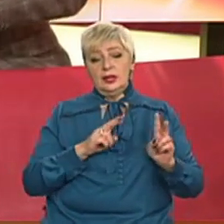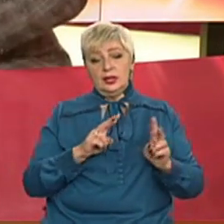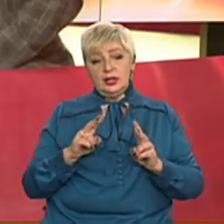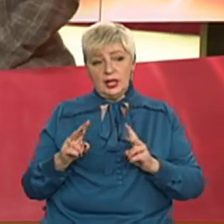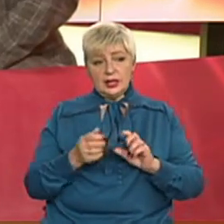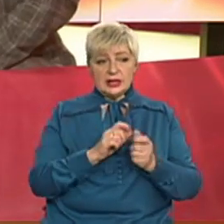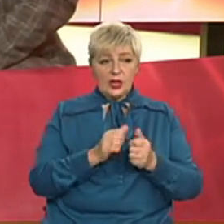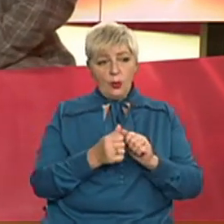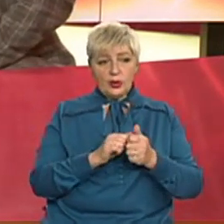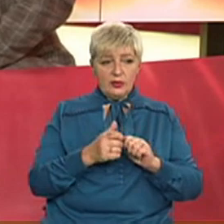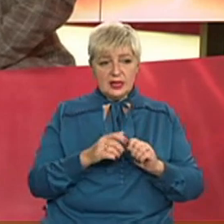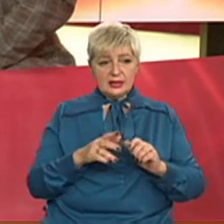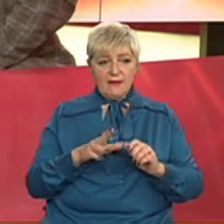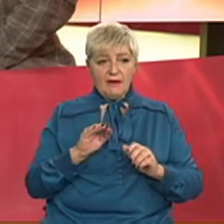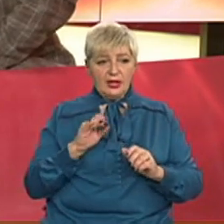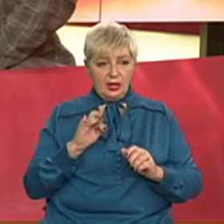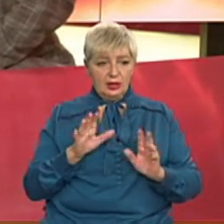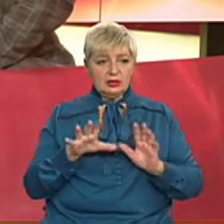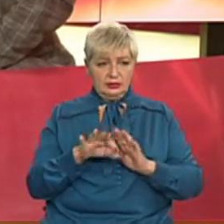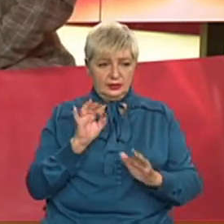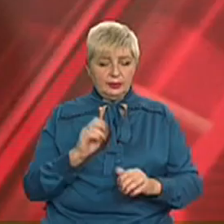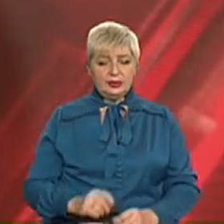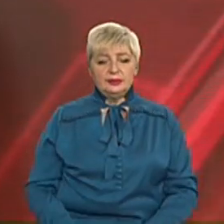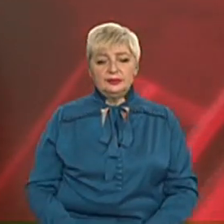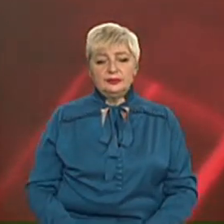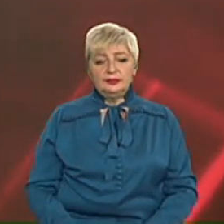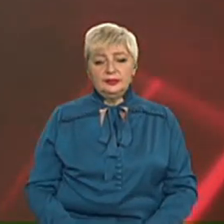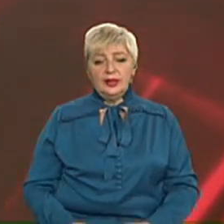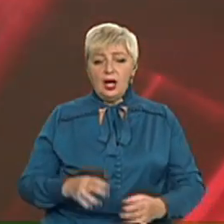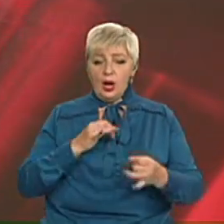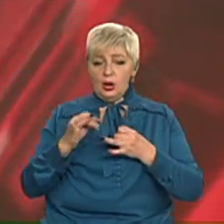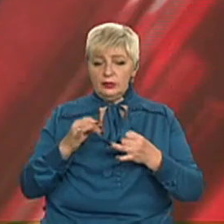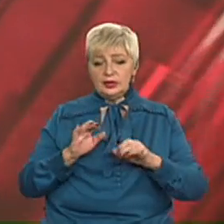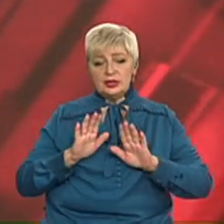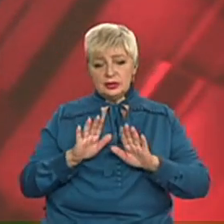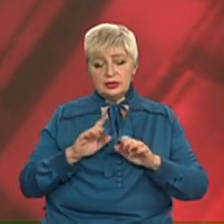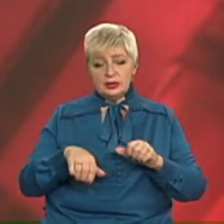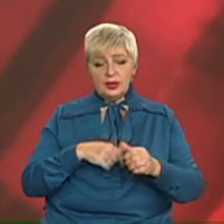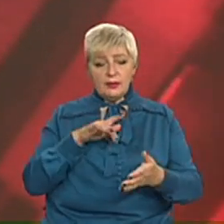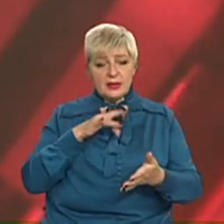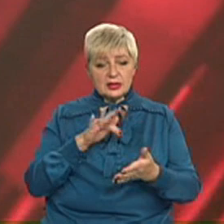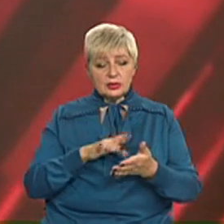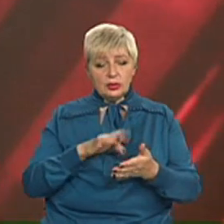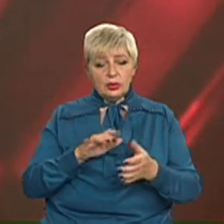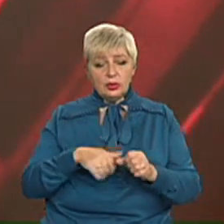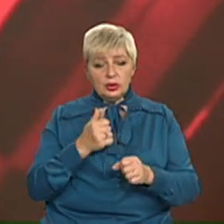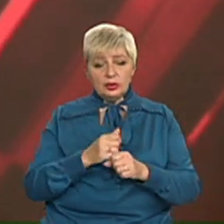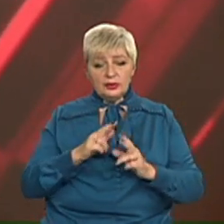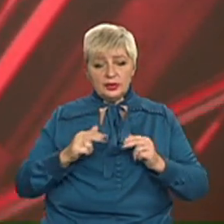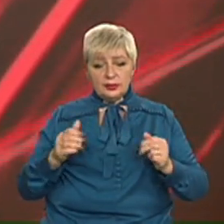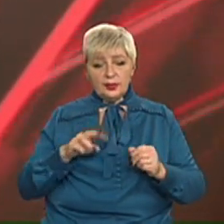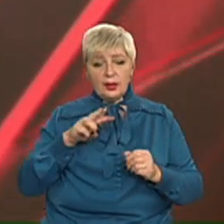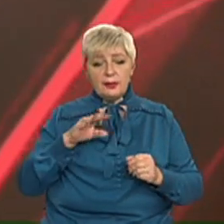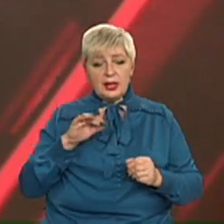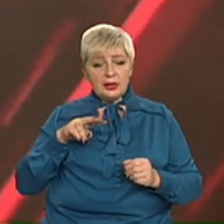якийсь компромісний варіант буде складений. Дякую, Володимире. Дякую. Говорили ми з заступником міського голови Дніпра Володимиром Міллером про